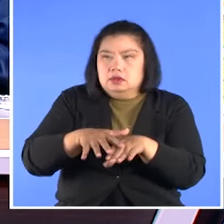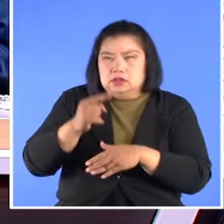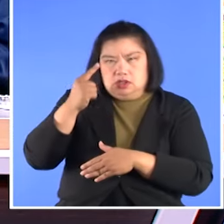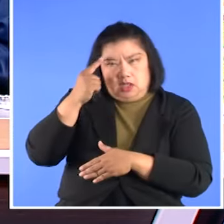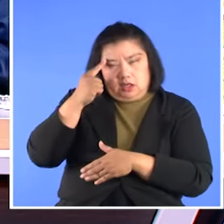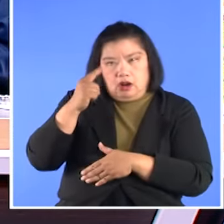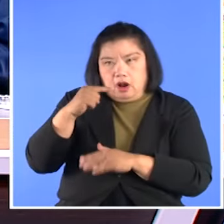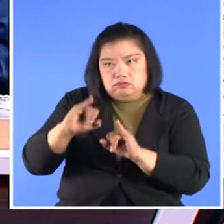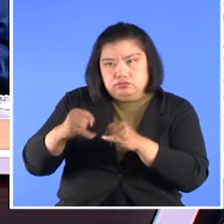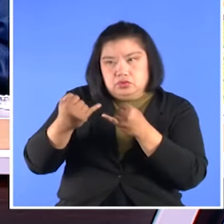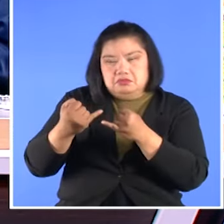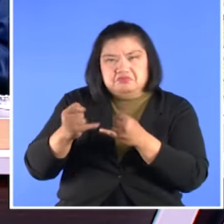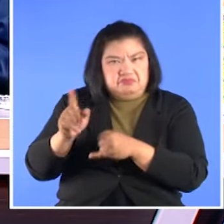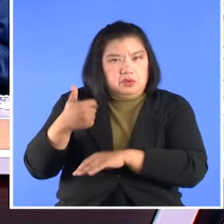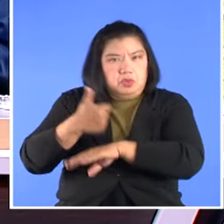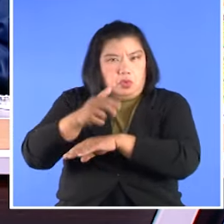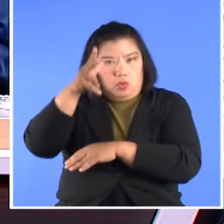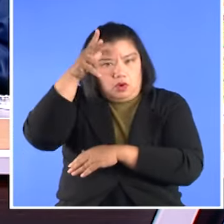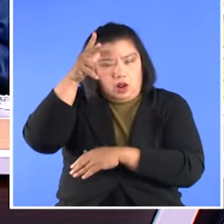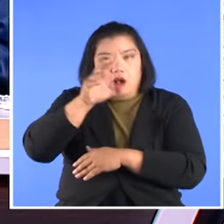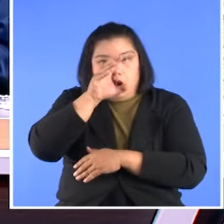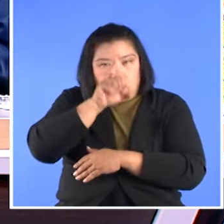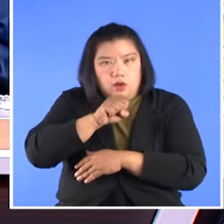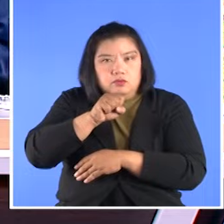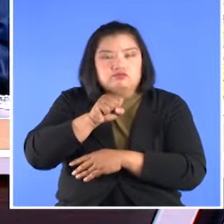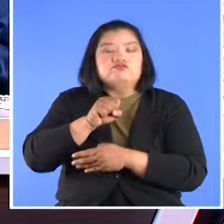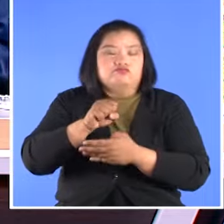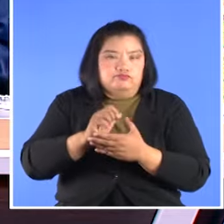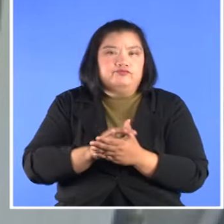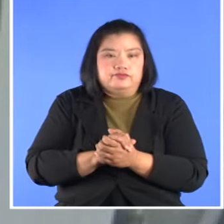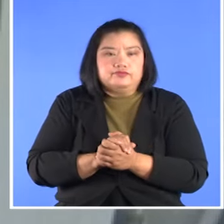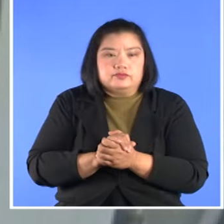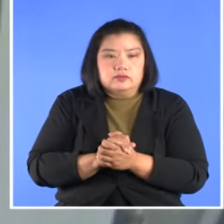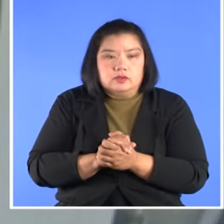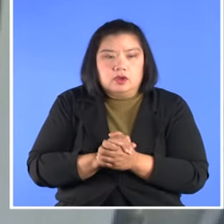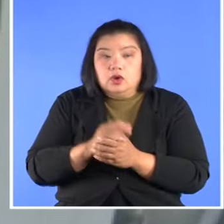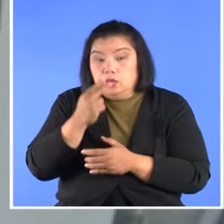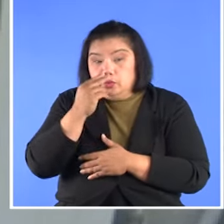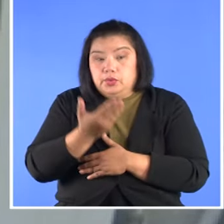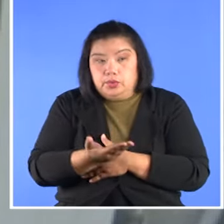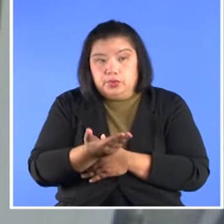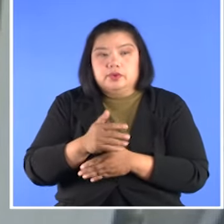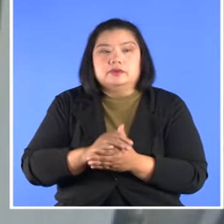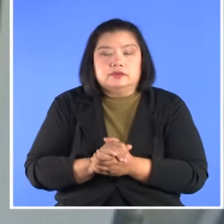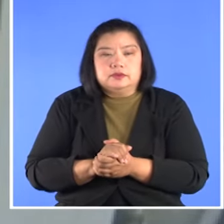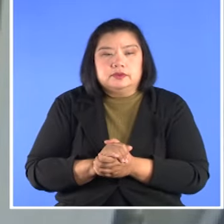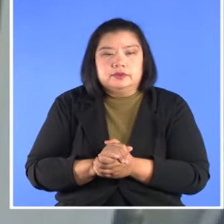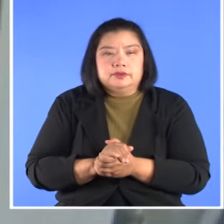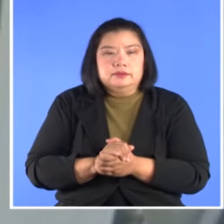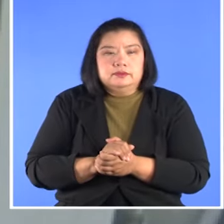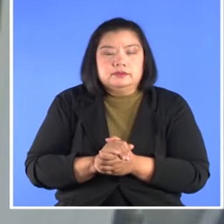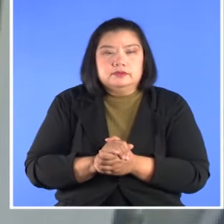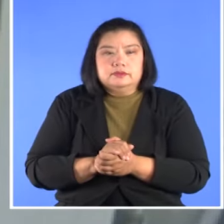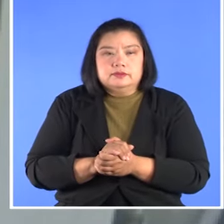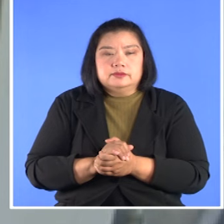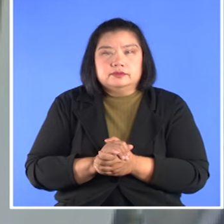จะเป็นคนมีอิทธิพลในพื้นที่เออเธอแบบนี้นะนะครับอ้าดูนะมีภาพจากกล้องวงจรปิดนะครับเนี่ยจับภาพชาย